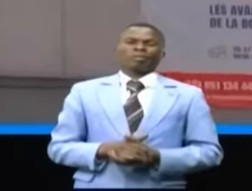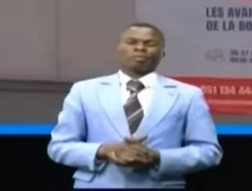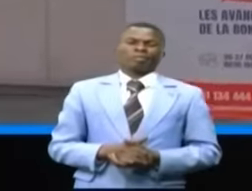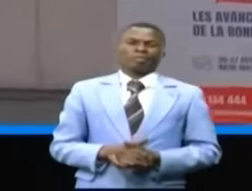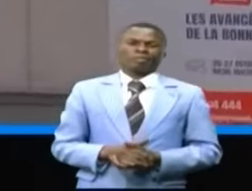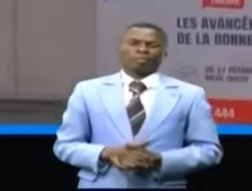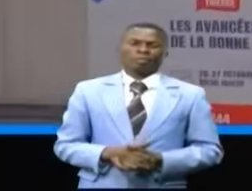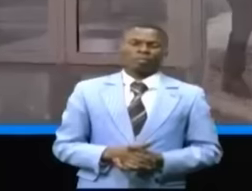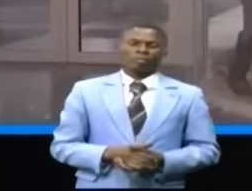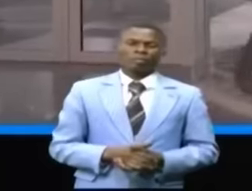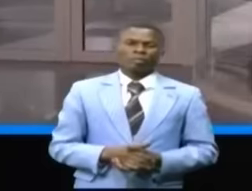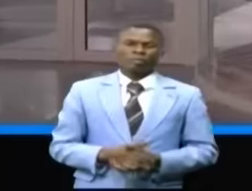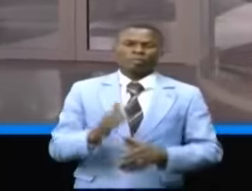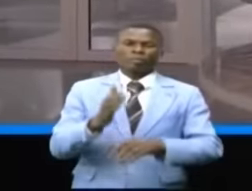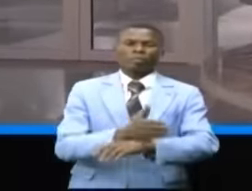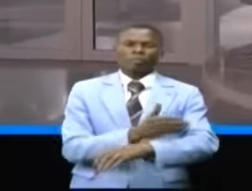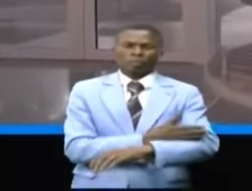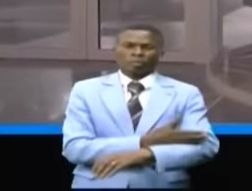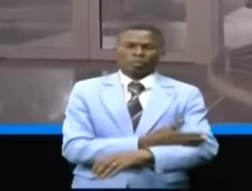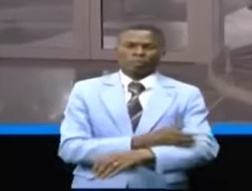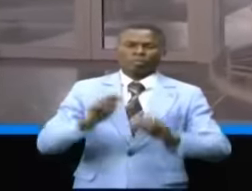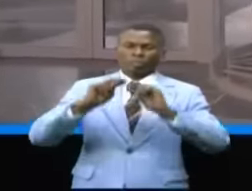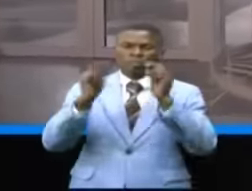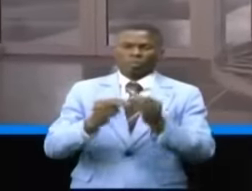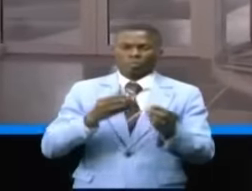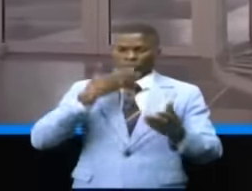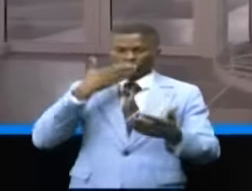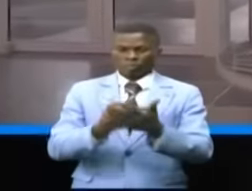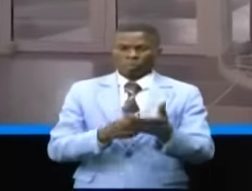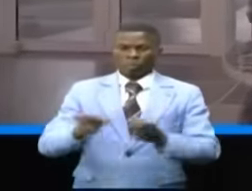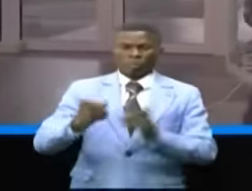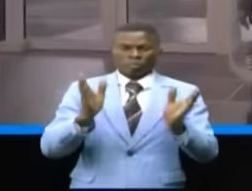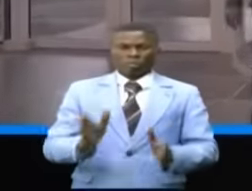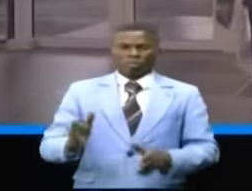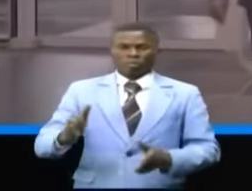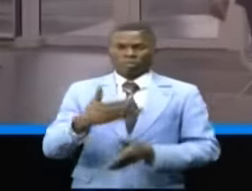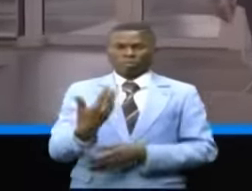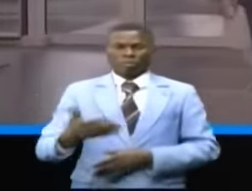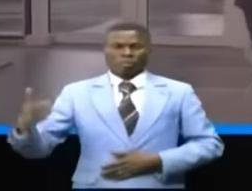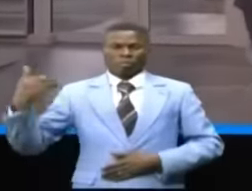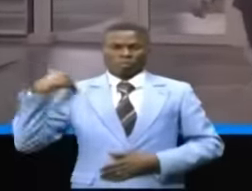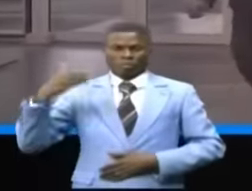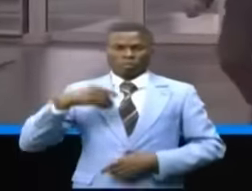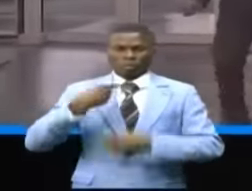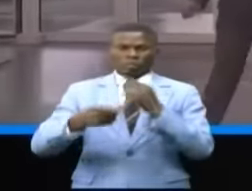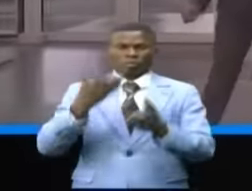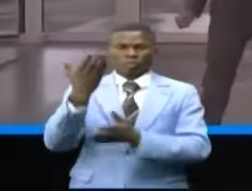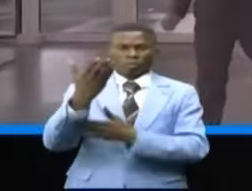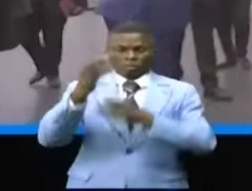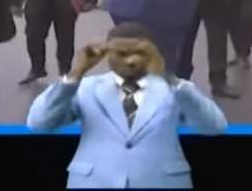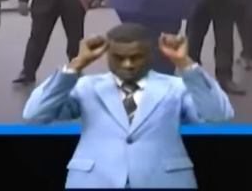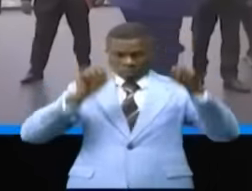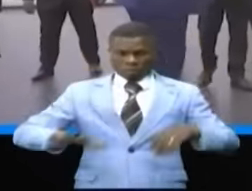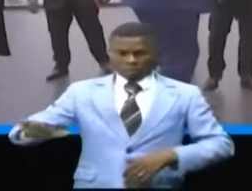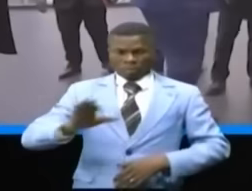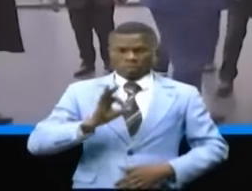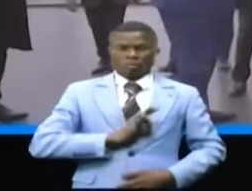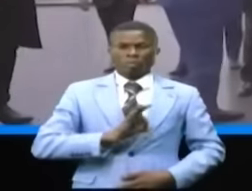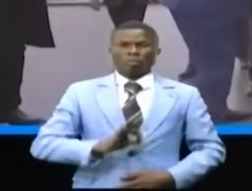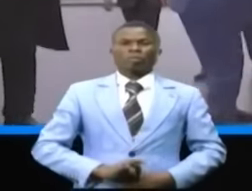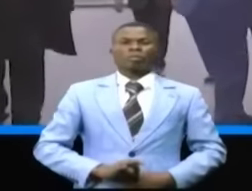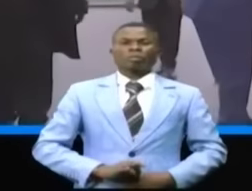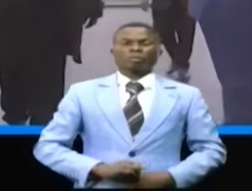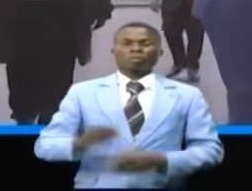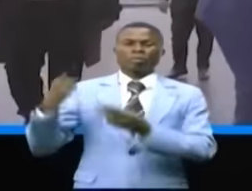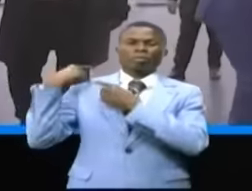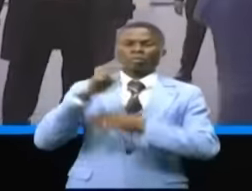Les avancées de la lutte pour l'instauration de la bonne gouvernance publique déclenchée par le chef de l'État Félix-Antoine Tshisekedi Tshilombo